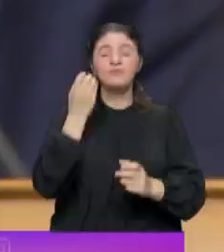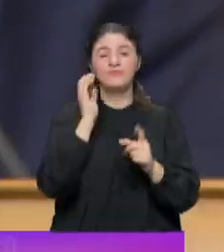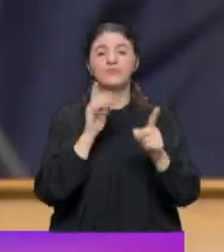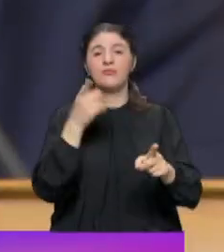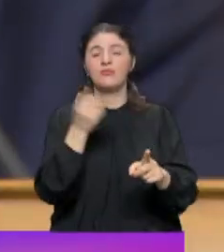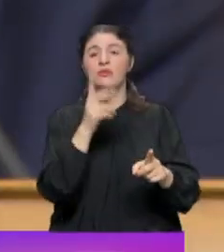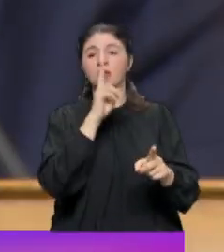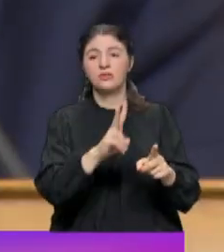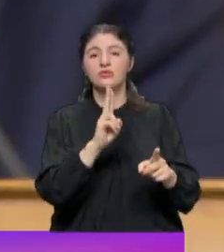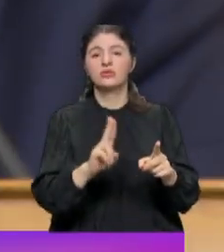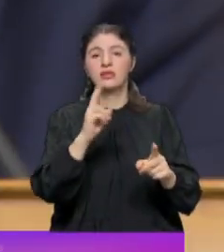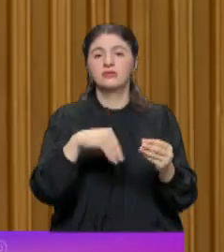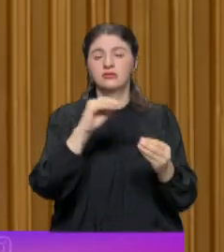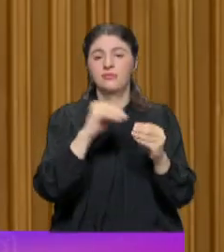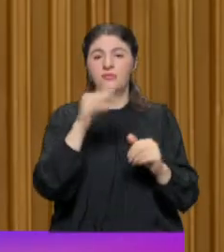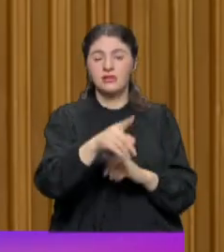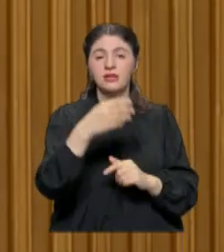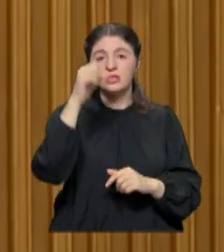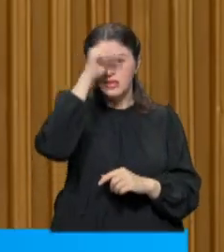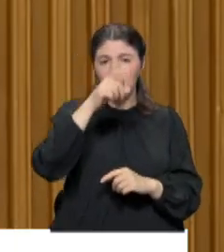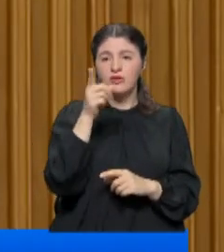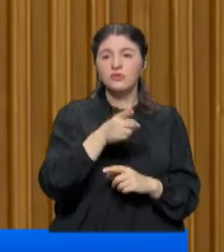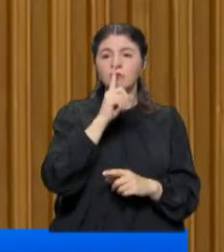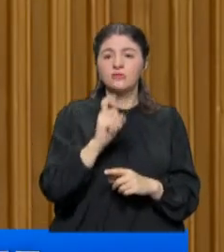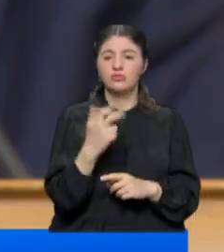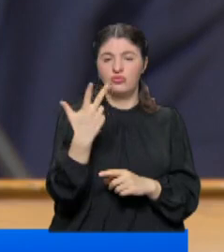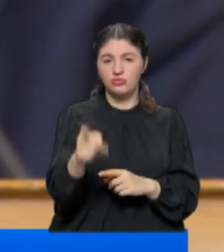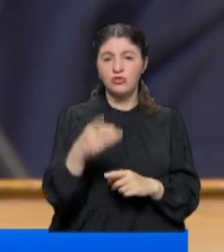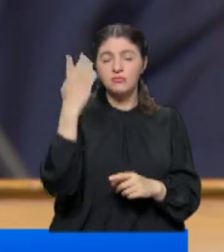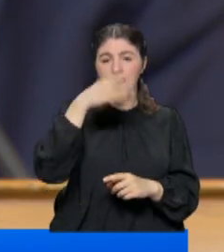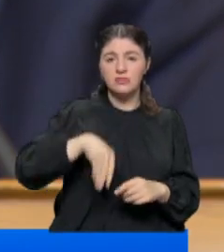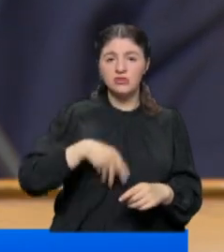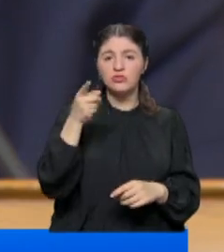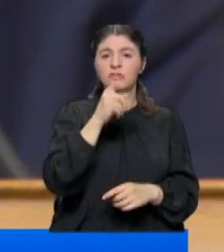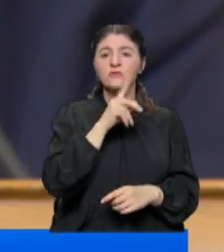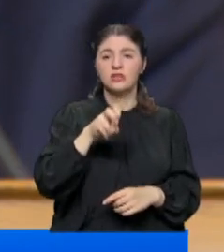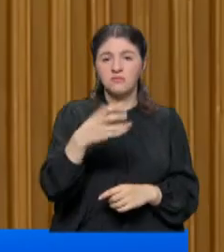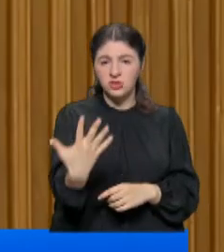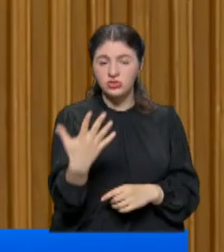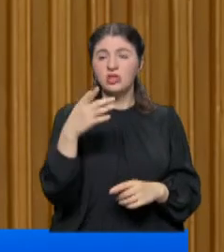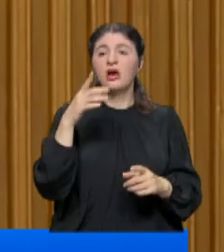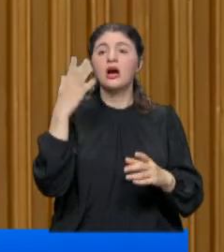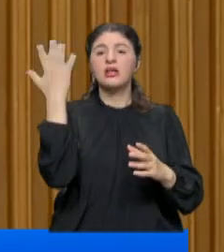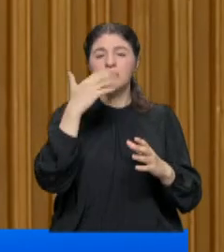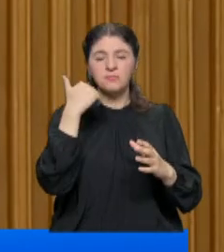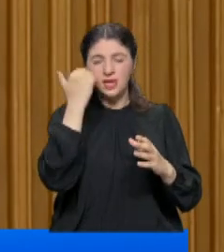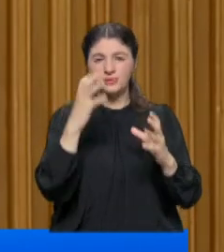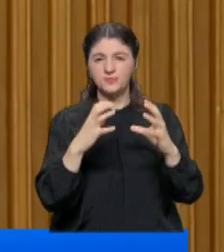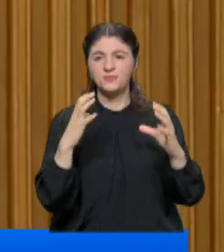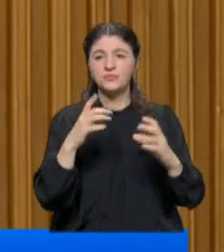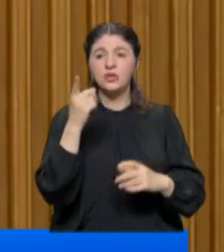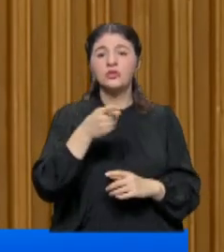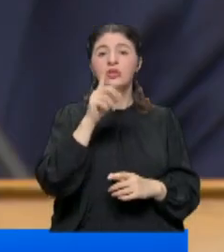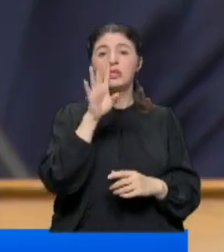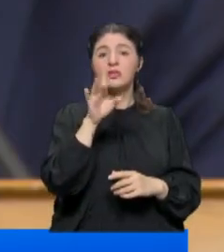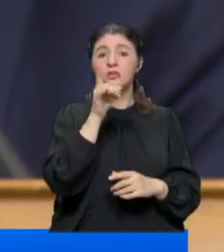Patatese %207 zam geldi. Salatalığa %193. Patlıcana %185. Karnabahara %146